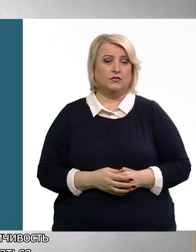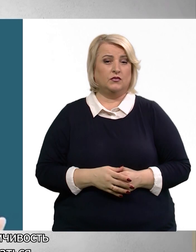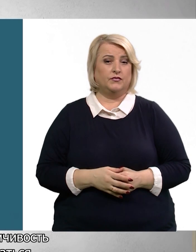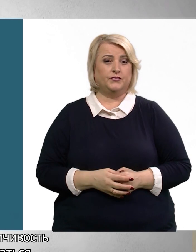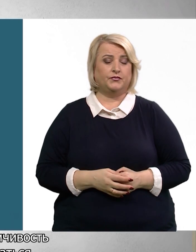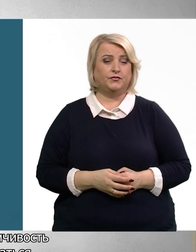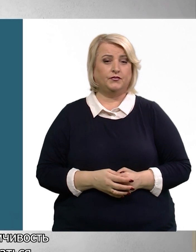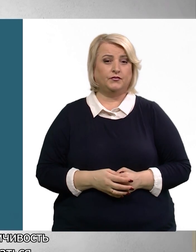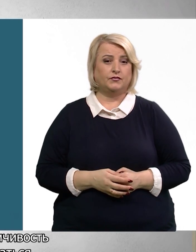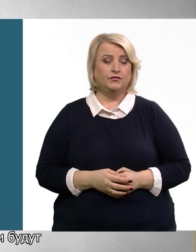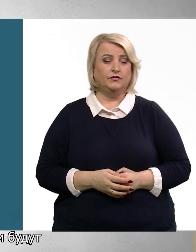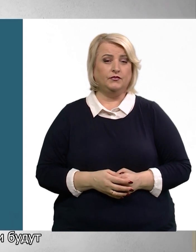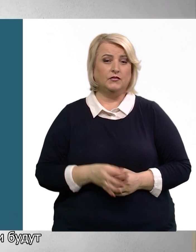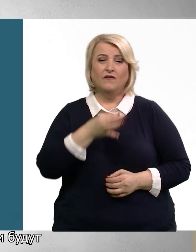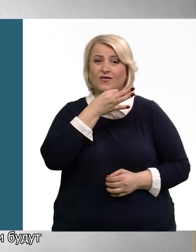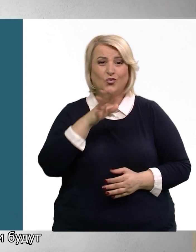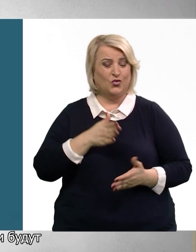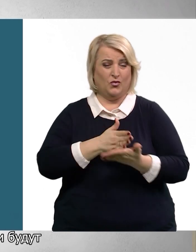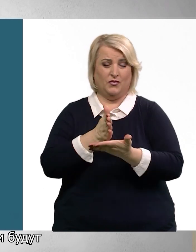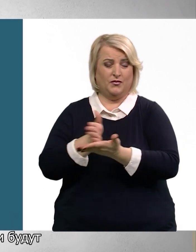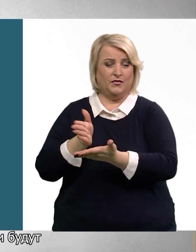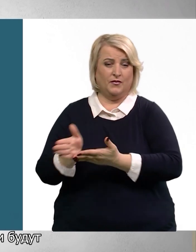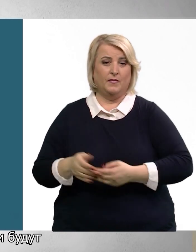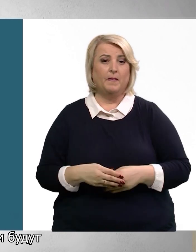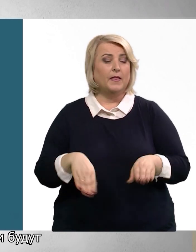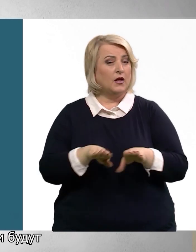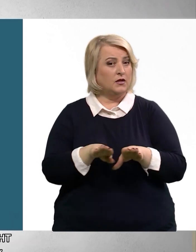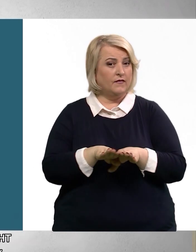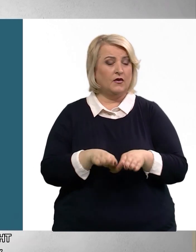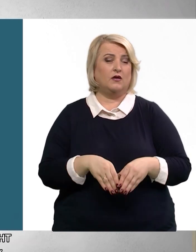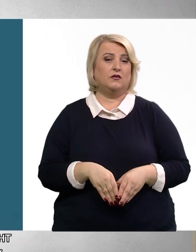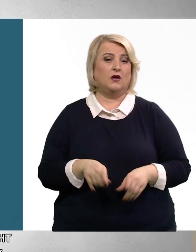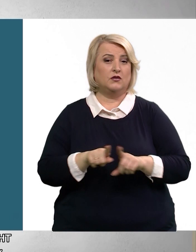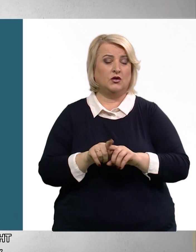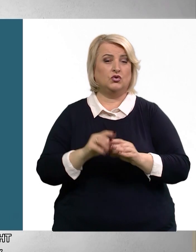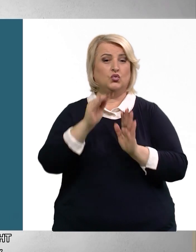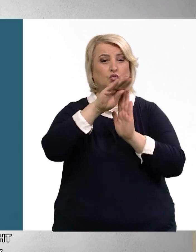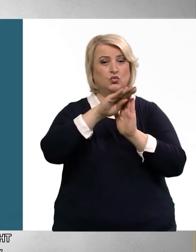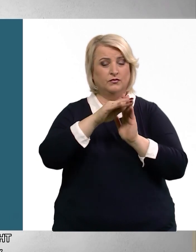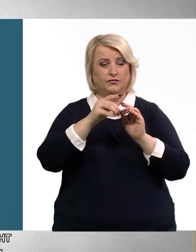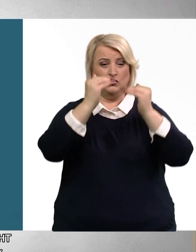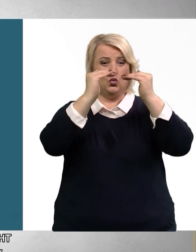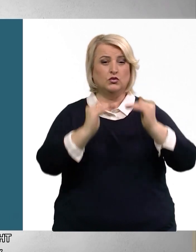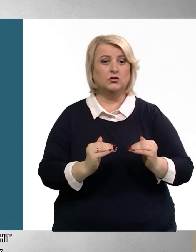în tot ceea ce vor face și în toate joburile pe care le vor face. Și la fel reduce și rata